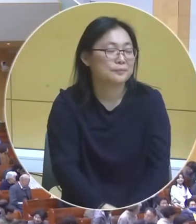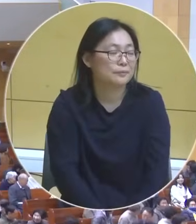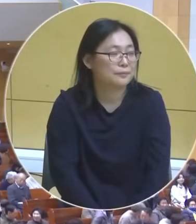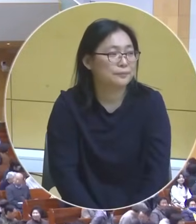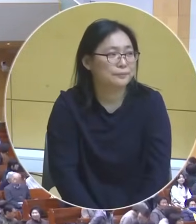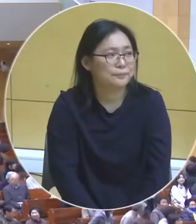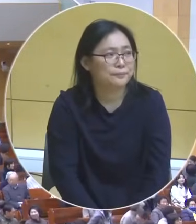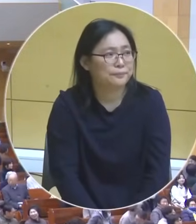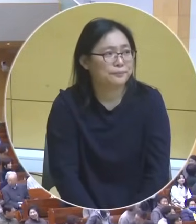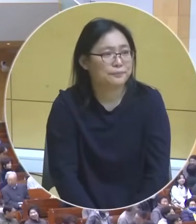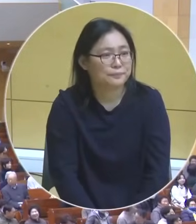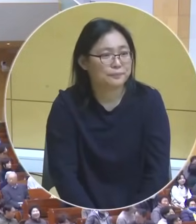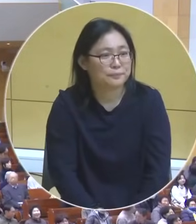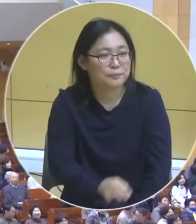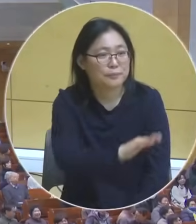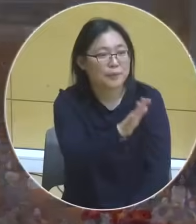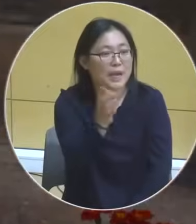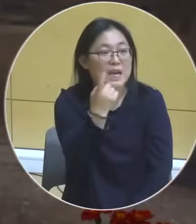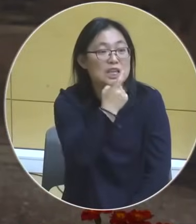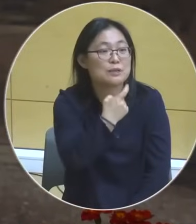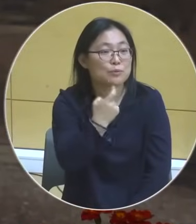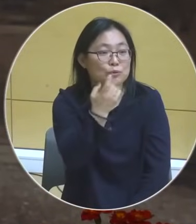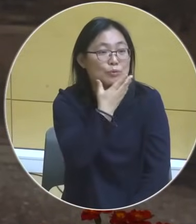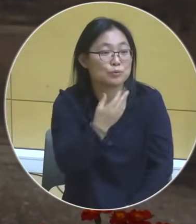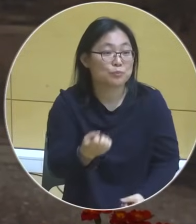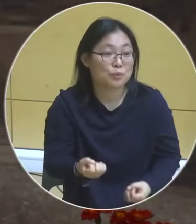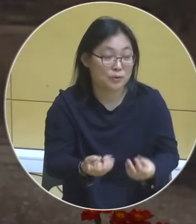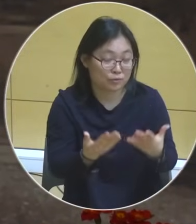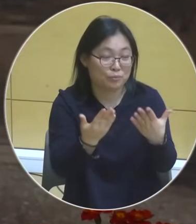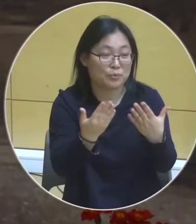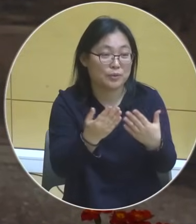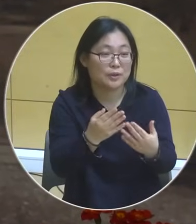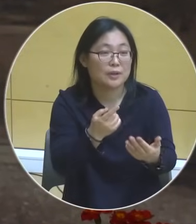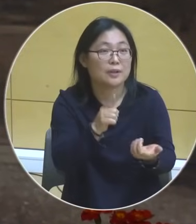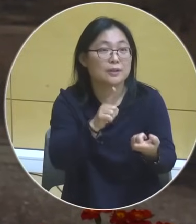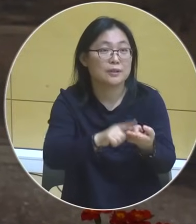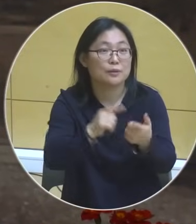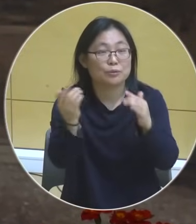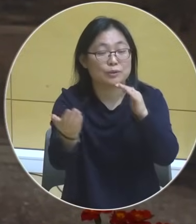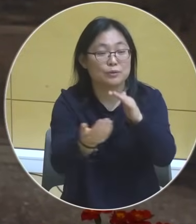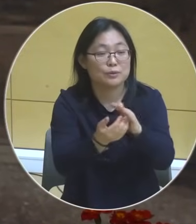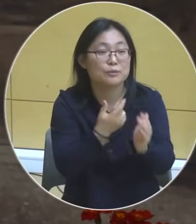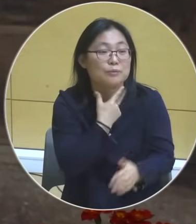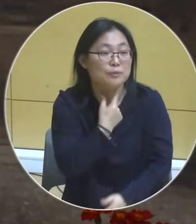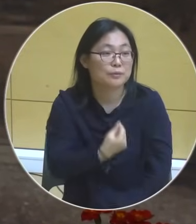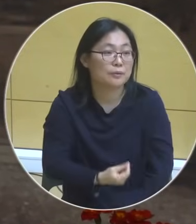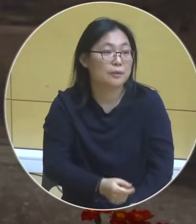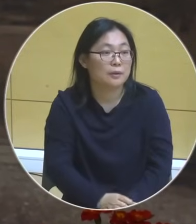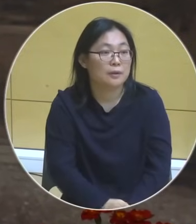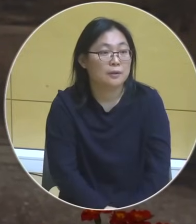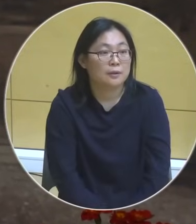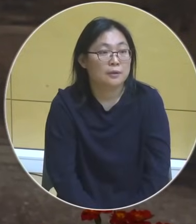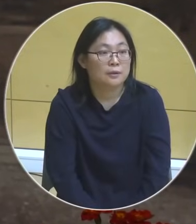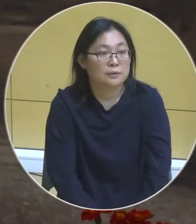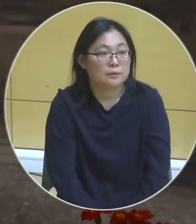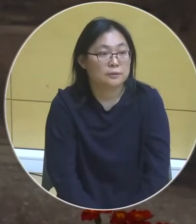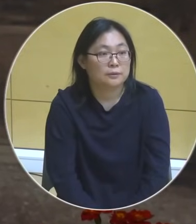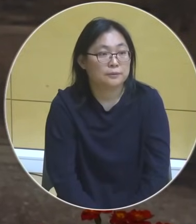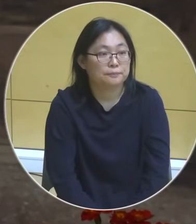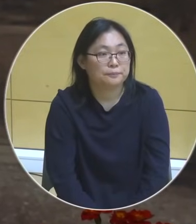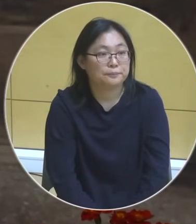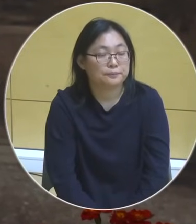예, 고맙습니다. 여러분 입술로 축복하신 그 축복이 그대로 다 증거되기를 또 나타나기를 주님의 이름으로